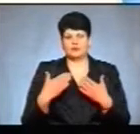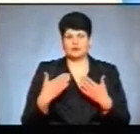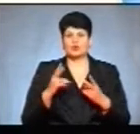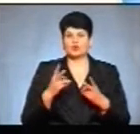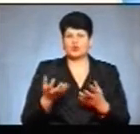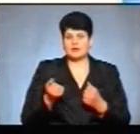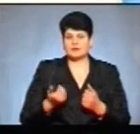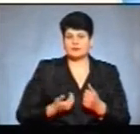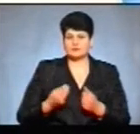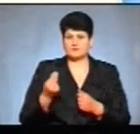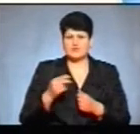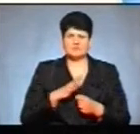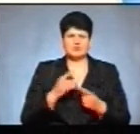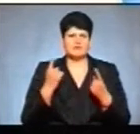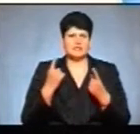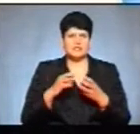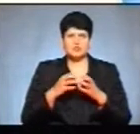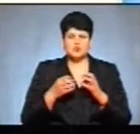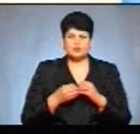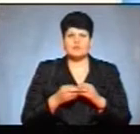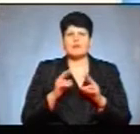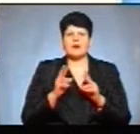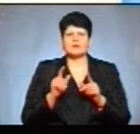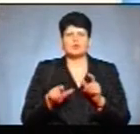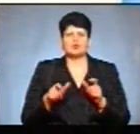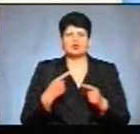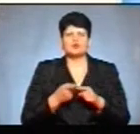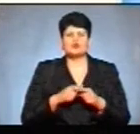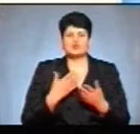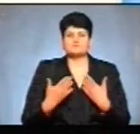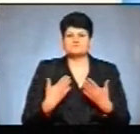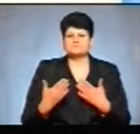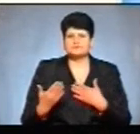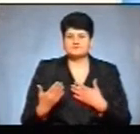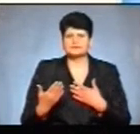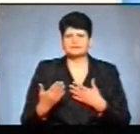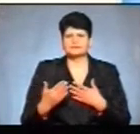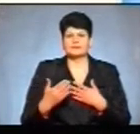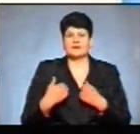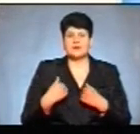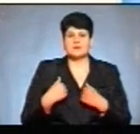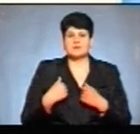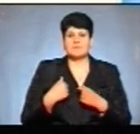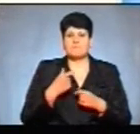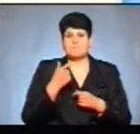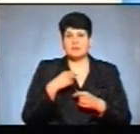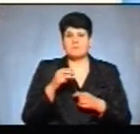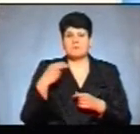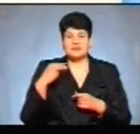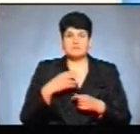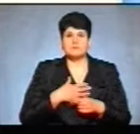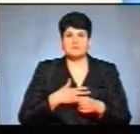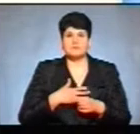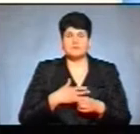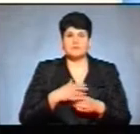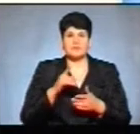готівку. У нас були великі сумніви, ви знаєте, от як там люди до цього поставляться, що. Нас тоді президент переконав, каже, чого ви людям не